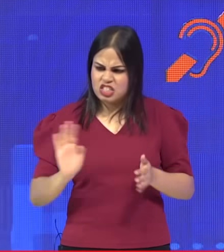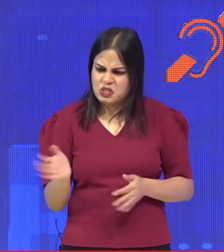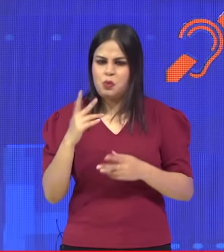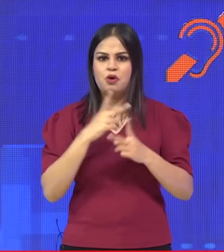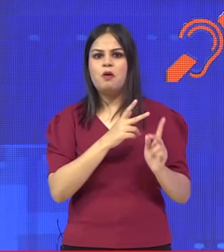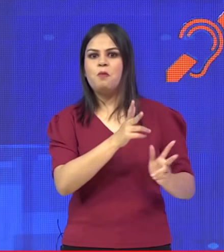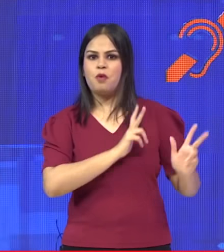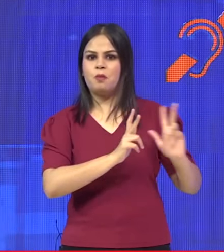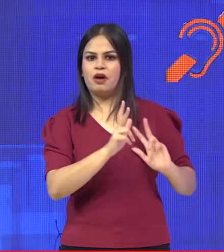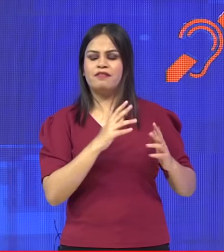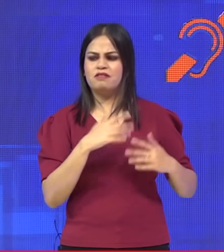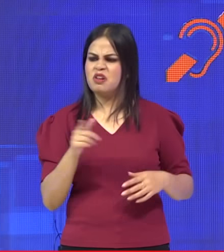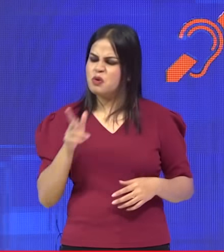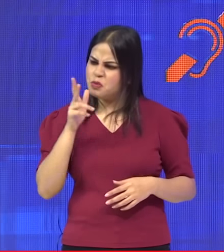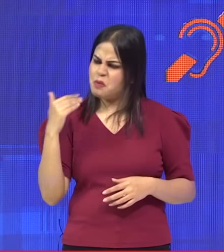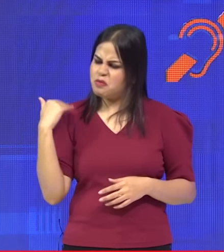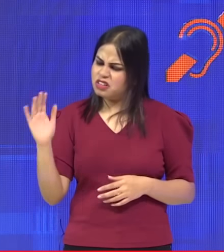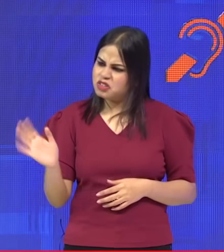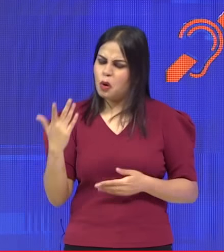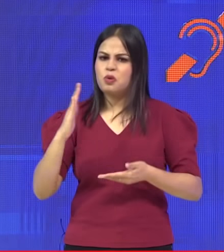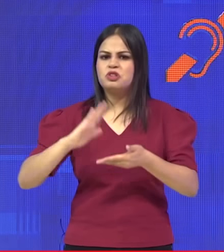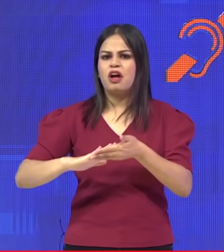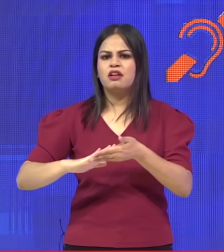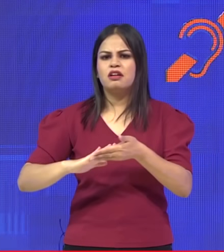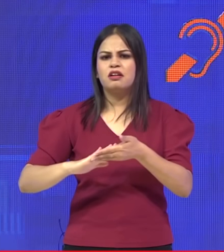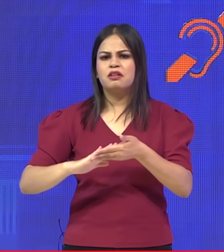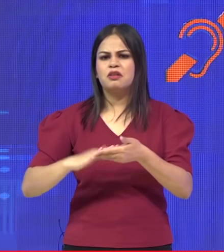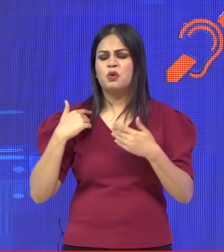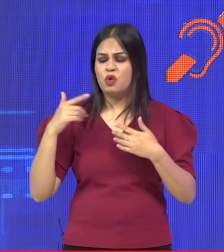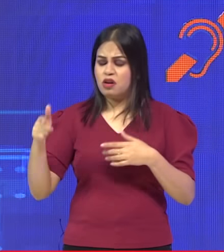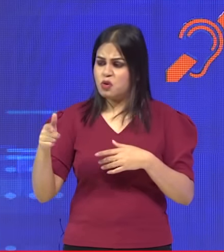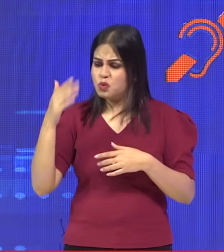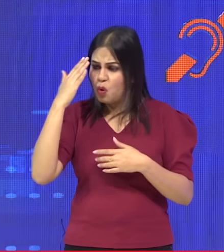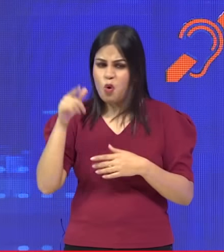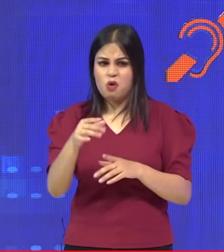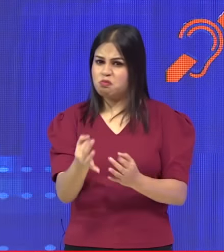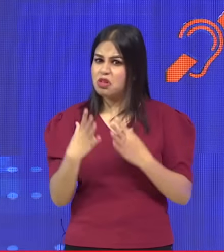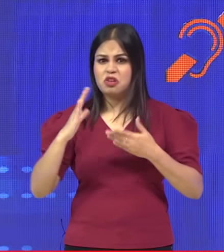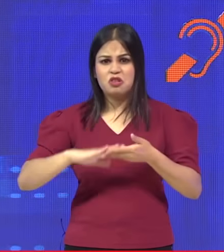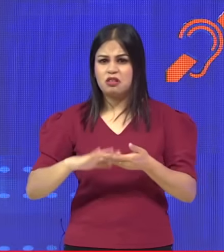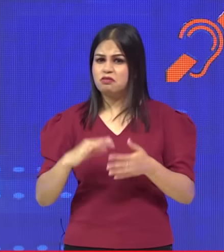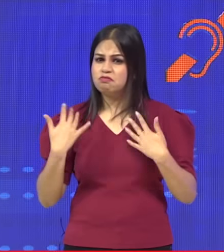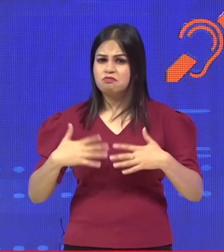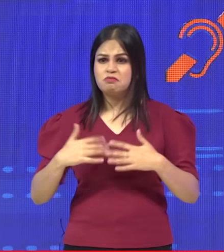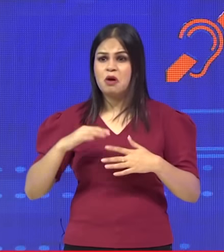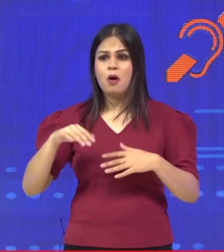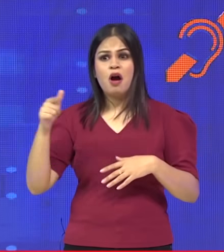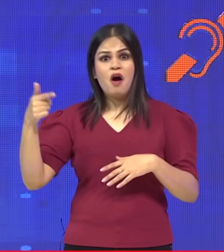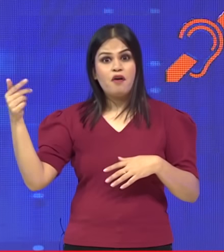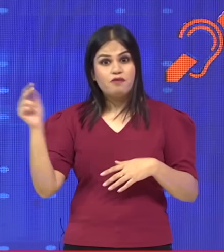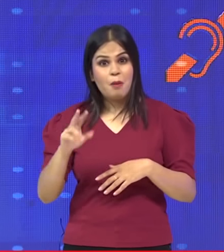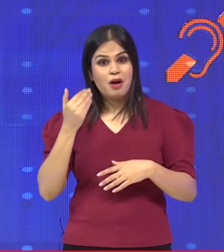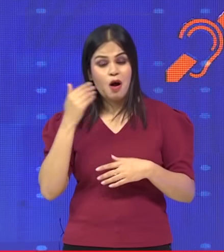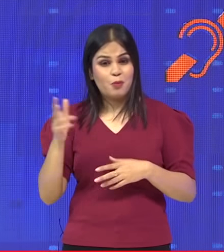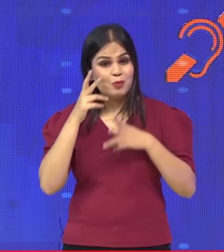भाईजान यू शुड गेट मैरिड नो या यू नो यार इट्स अमेजिंग भाईजान न्यू कम बैक होम योर टायर